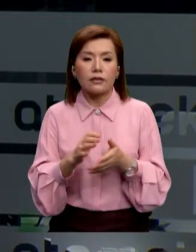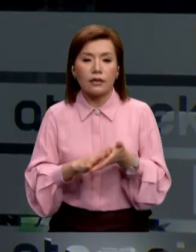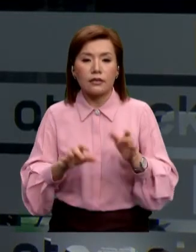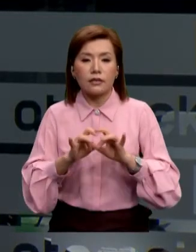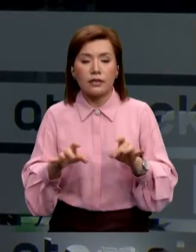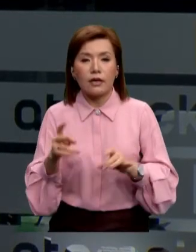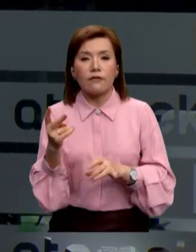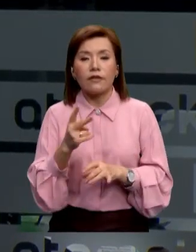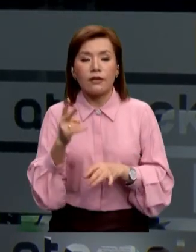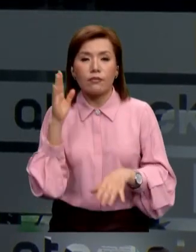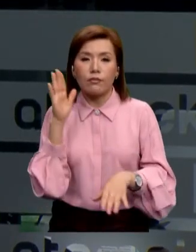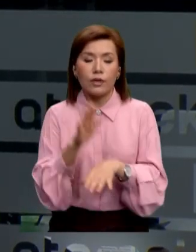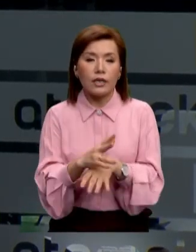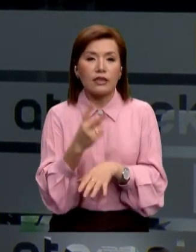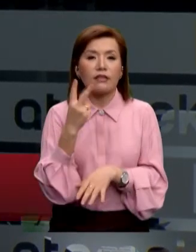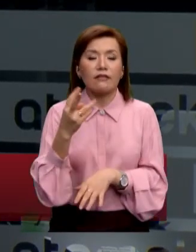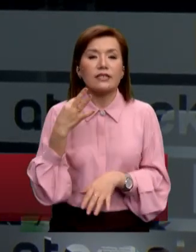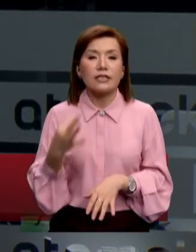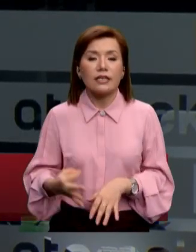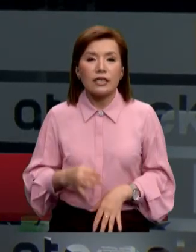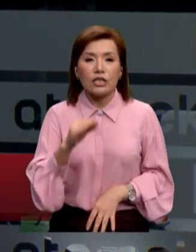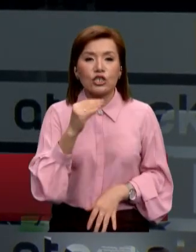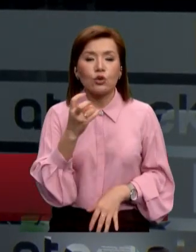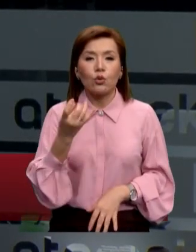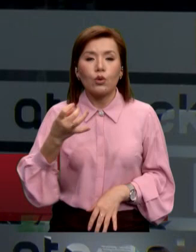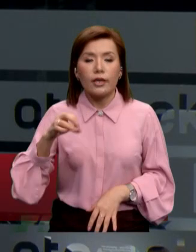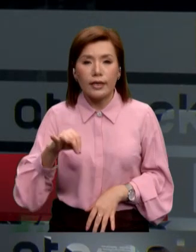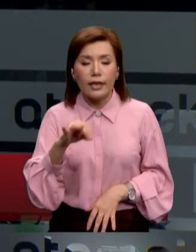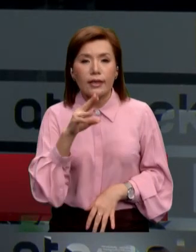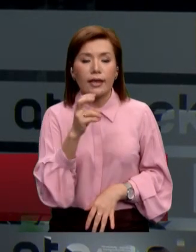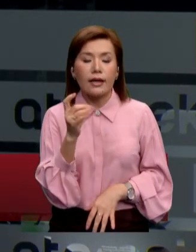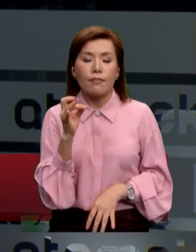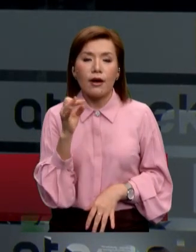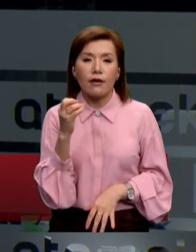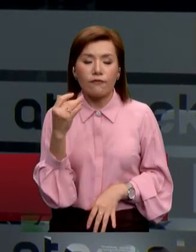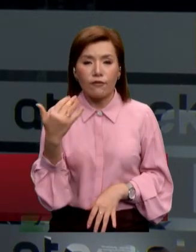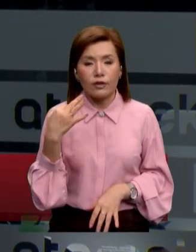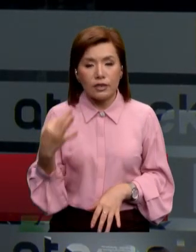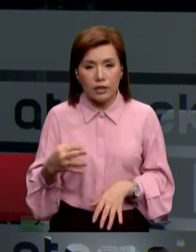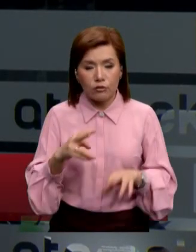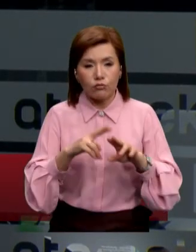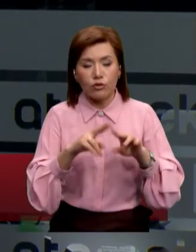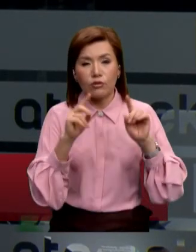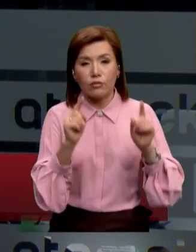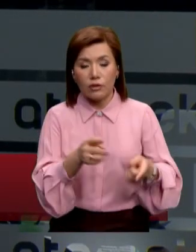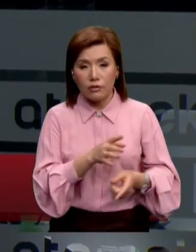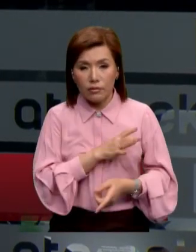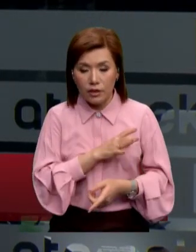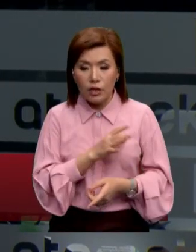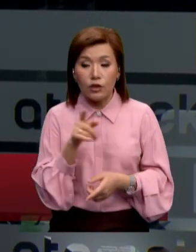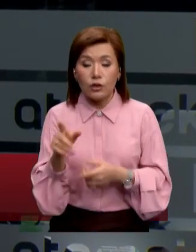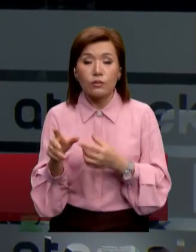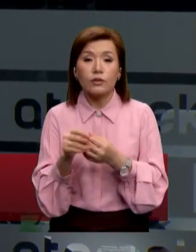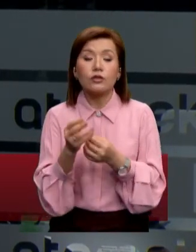в Таразе вынесли приговор двум сыновьям Жигули дарабаева экс-кандидатов президенты наныне депутата-мажилиса вместе